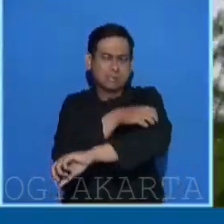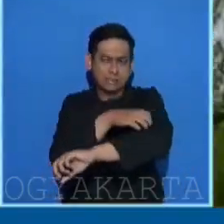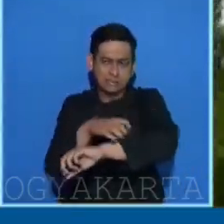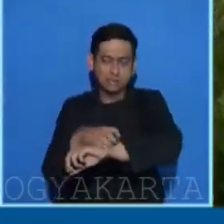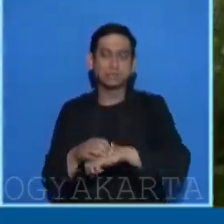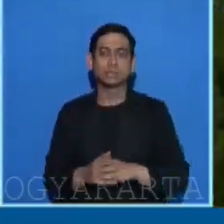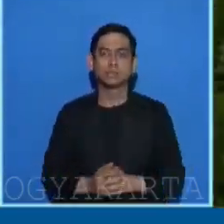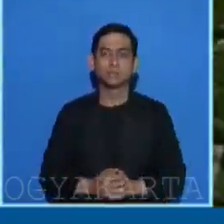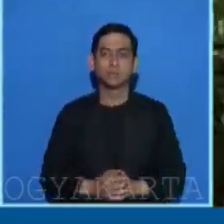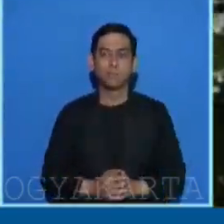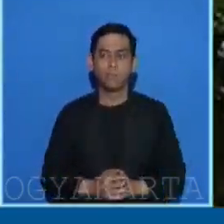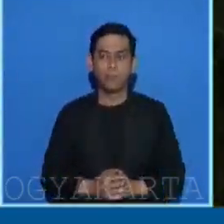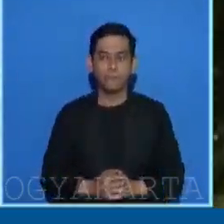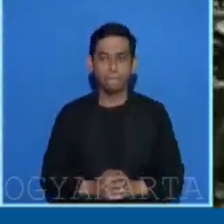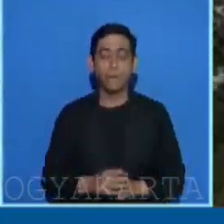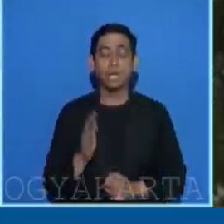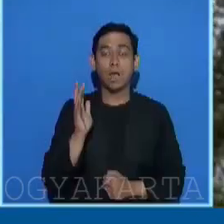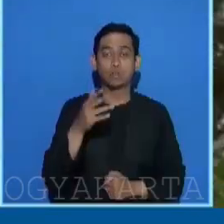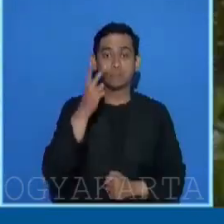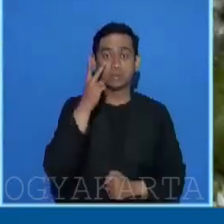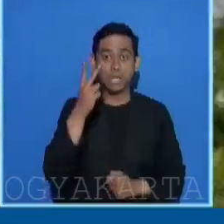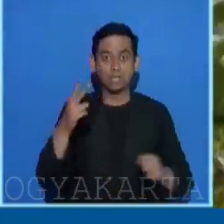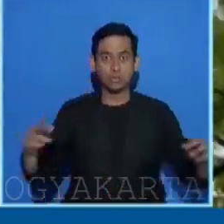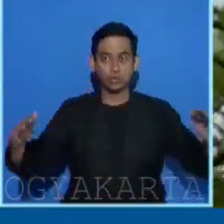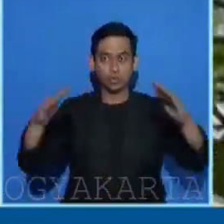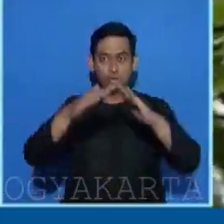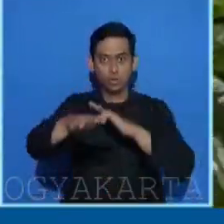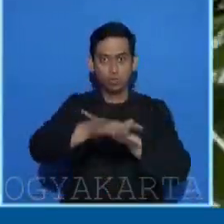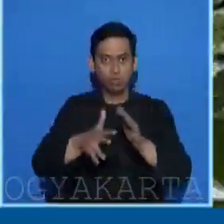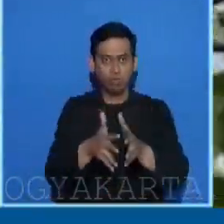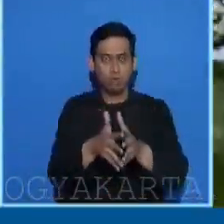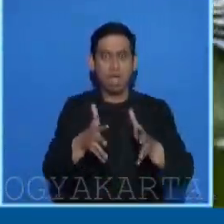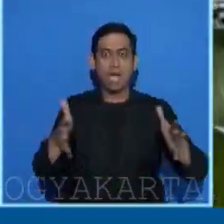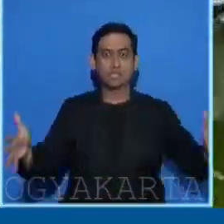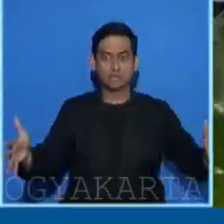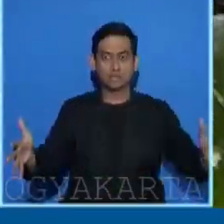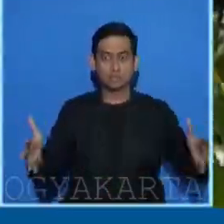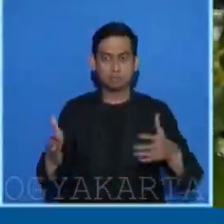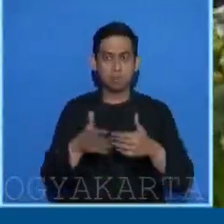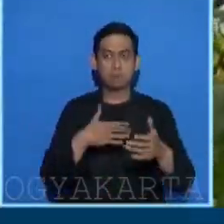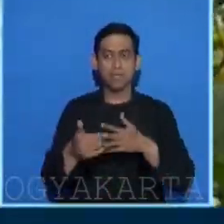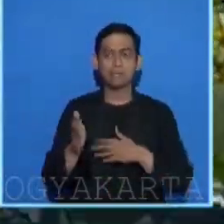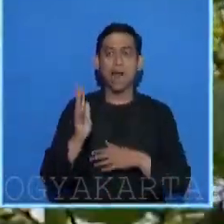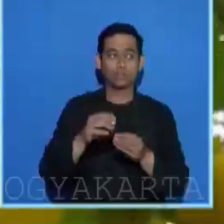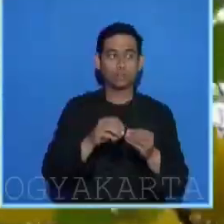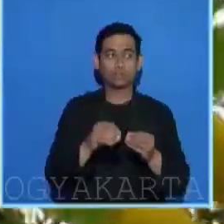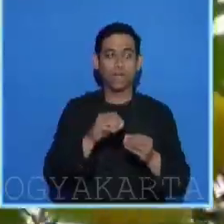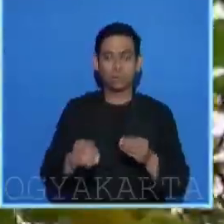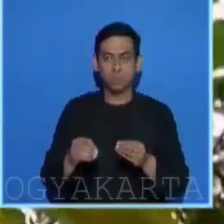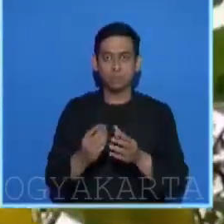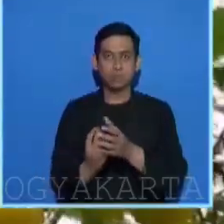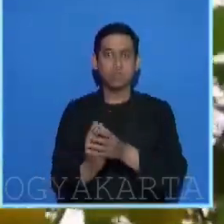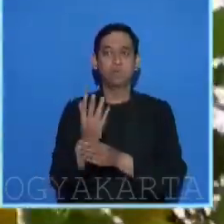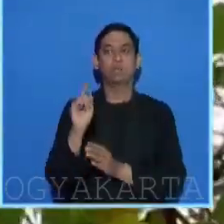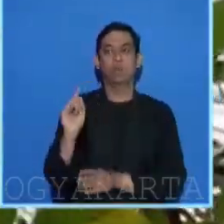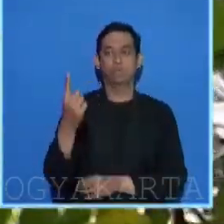Sekar trengguli menawi panjenengan gadah pekawisan ingkang Radi omber mboten wonten klentunipun nanem segar trengguli menika minangka taneman